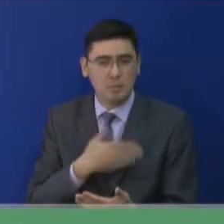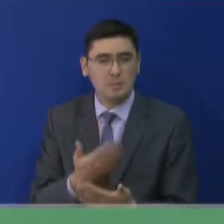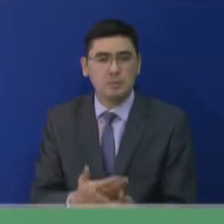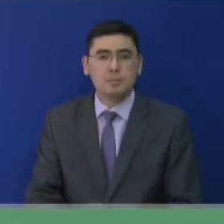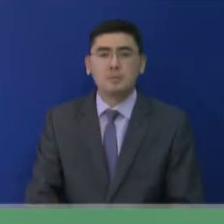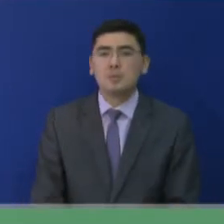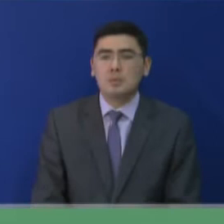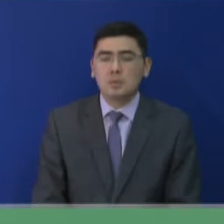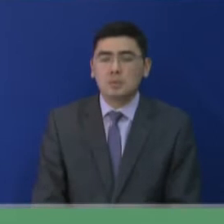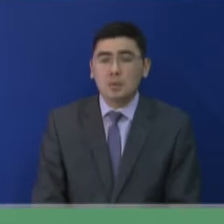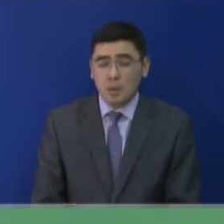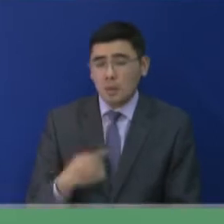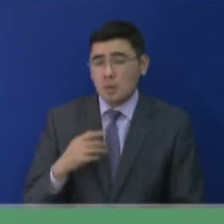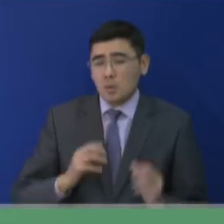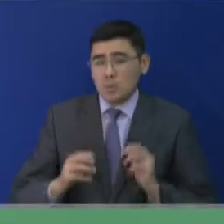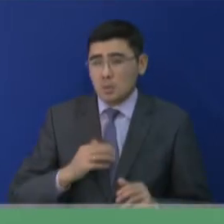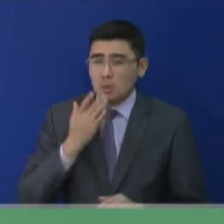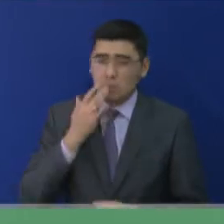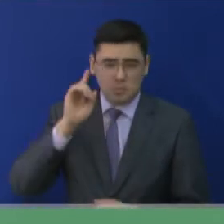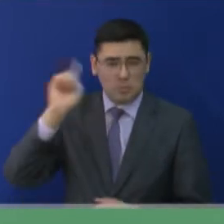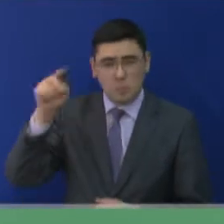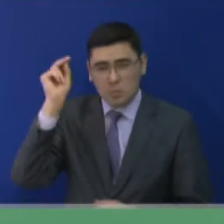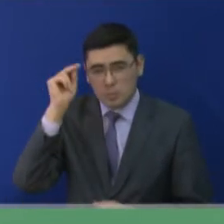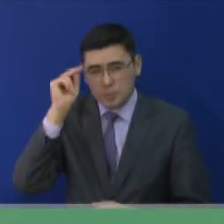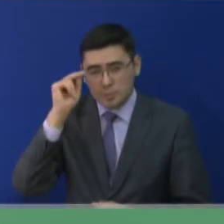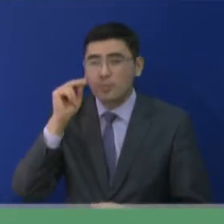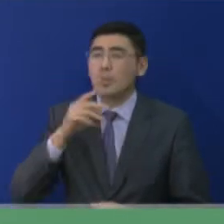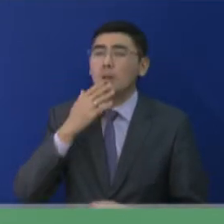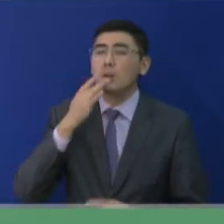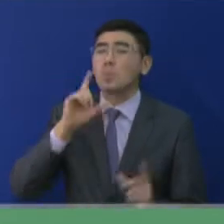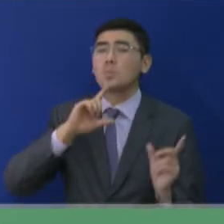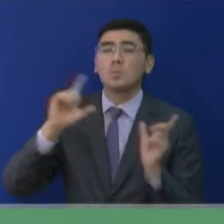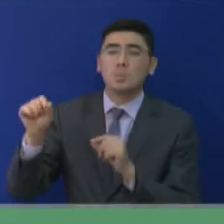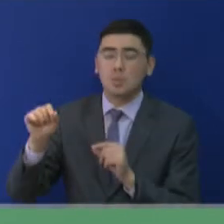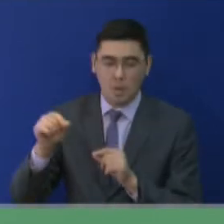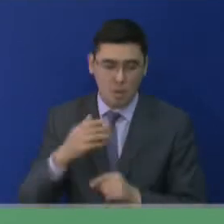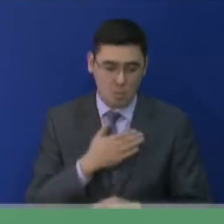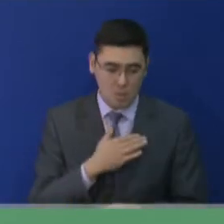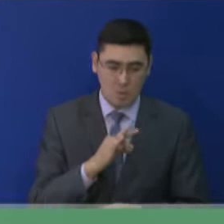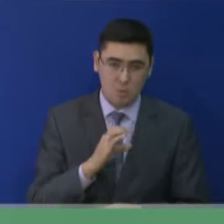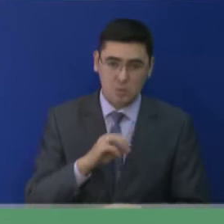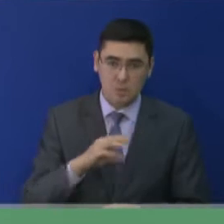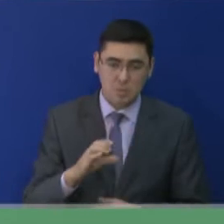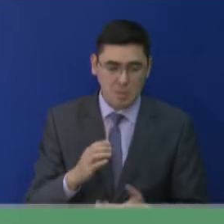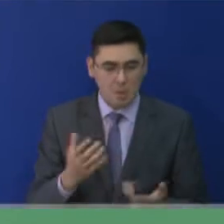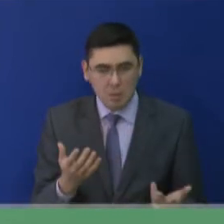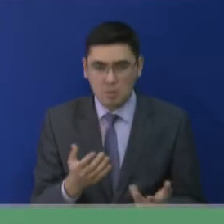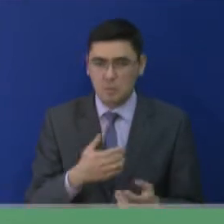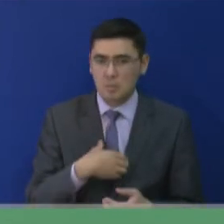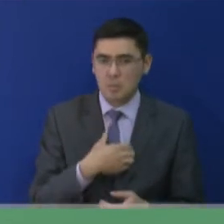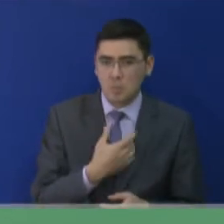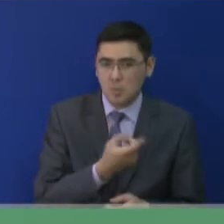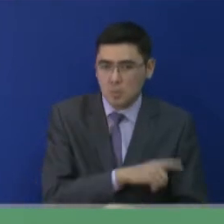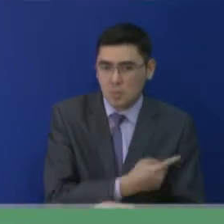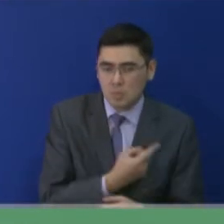границей. Дело в том, что... Мен студентпен, шетелде оқимын. Шетелге кеткен кезде медициналық мәртебемді алып қойды. Енді міне ауруханаға